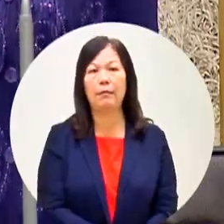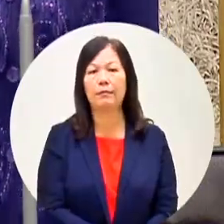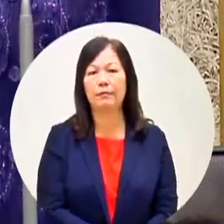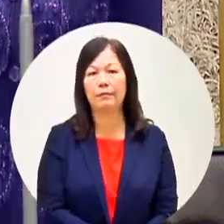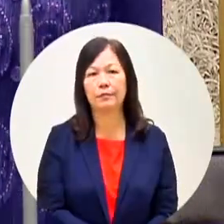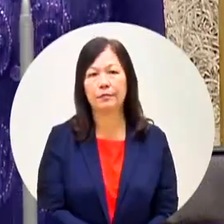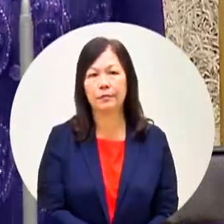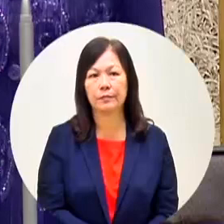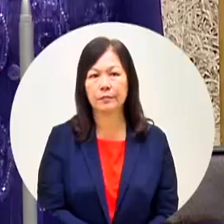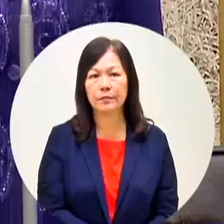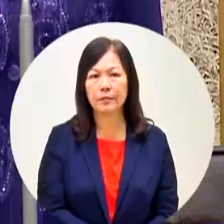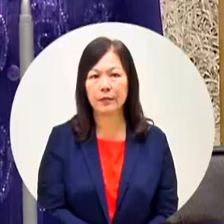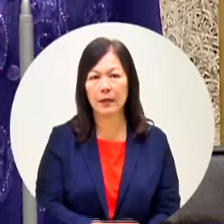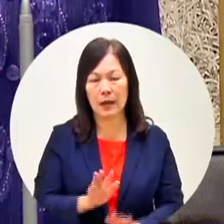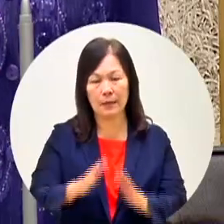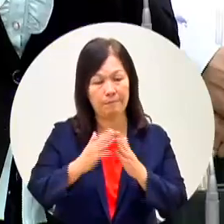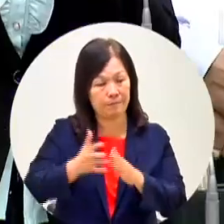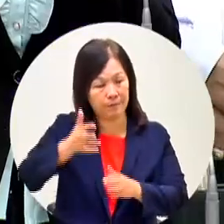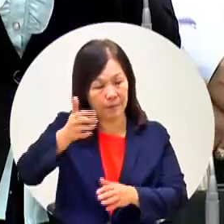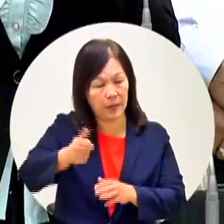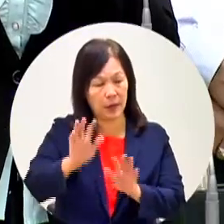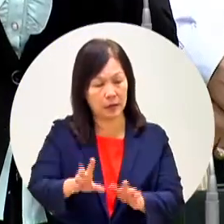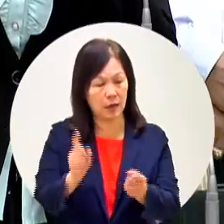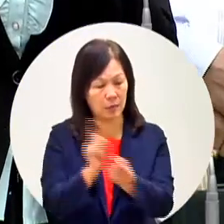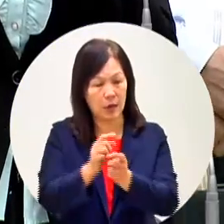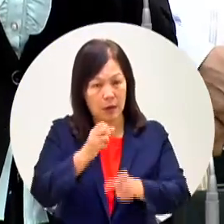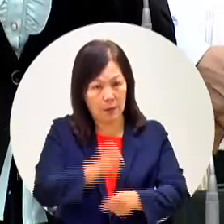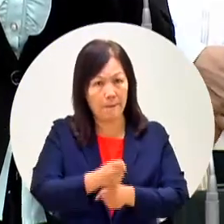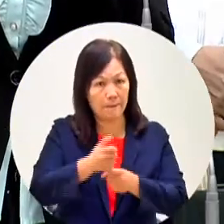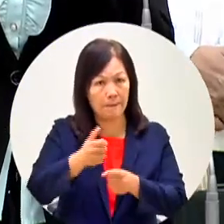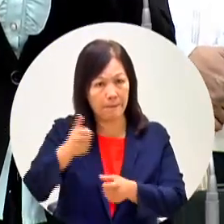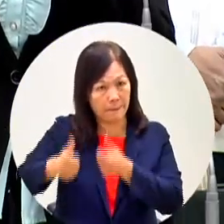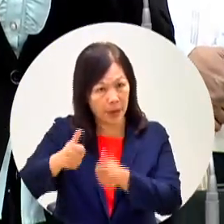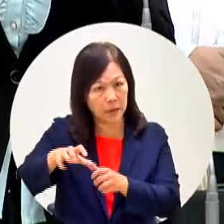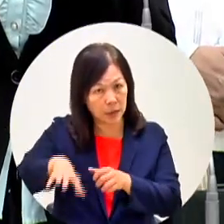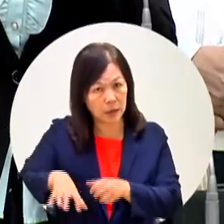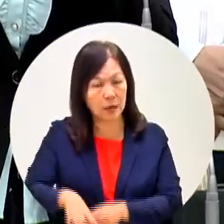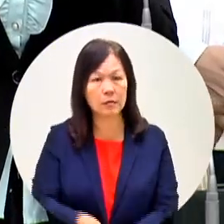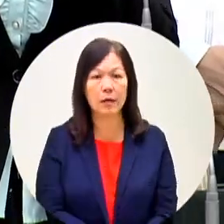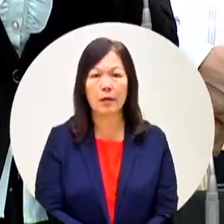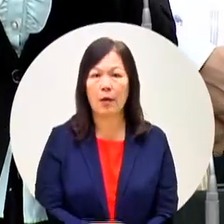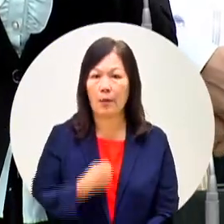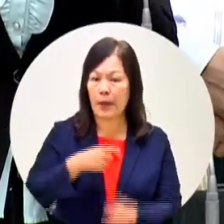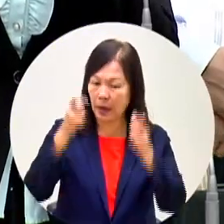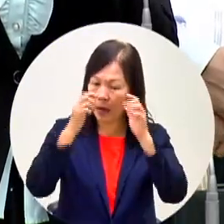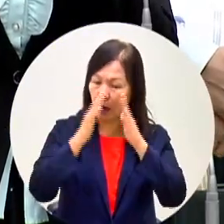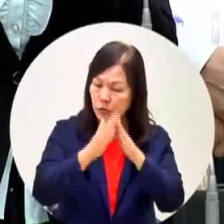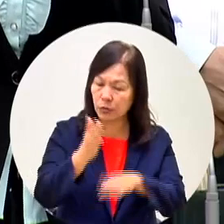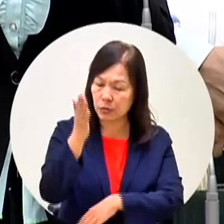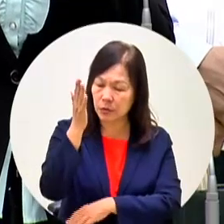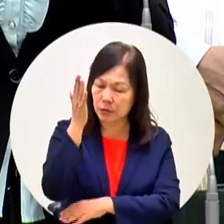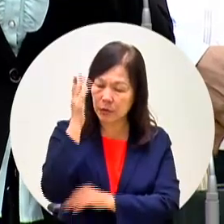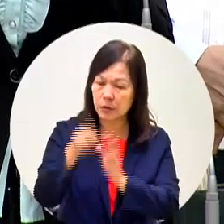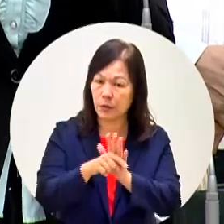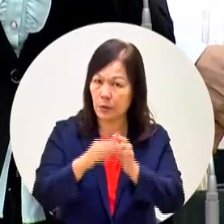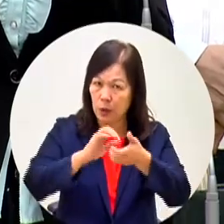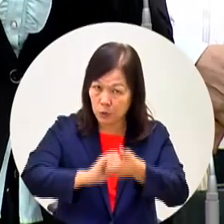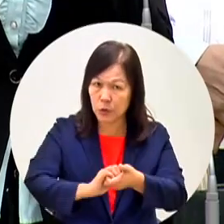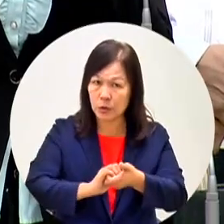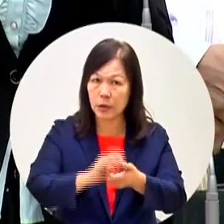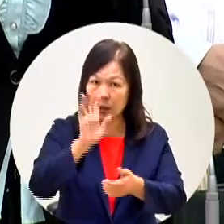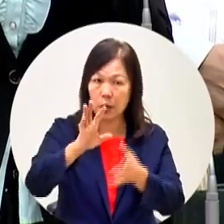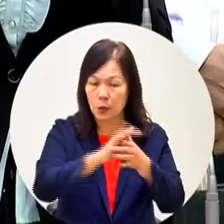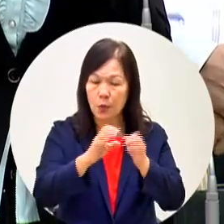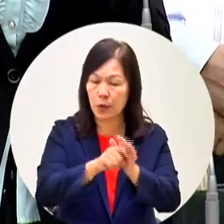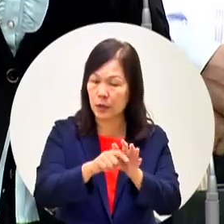对赛马场的部分，有没有我们高雄市政府要去拟定一个相关的草案、相关的法案，然后请